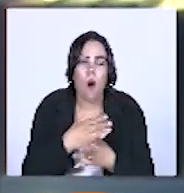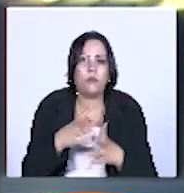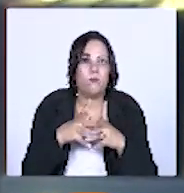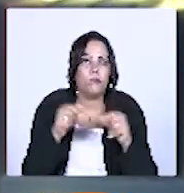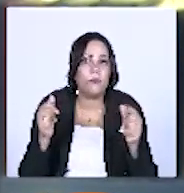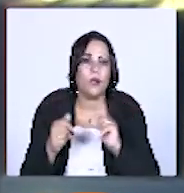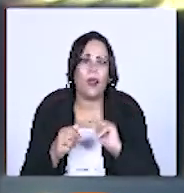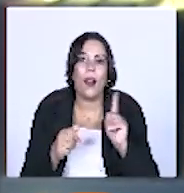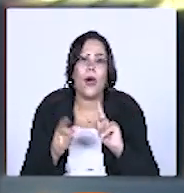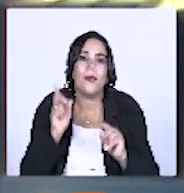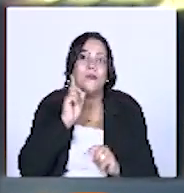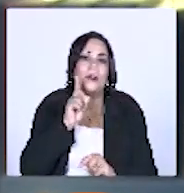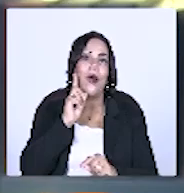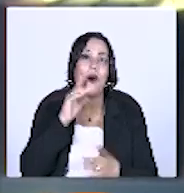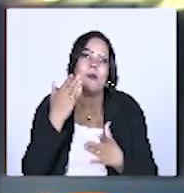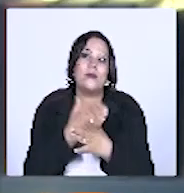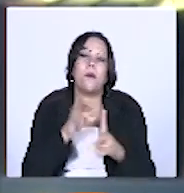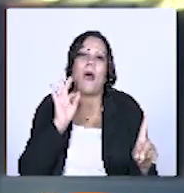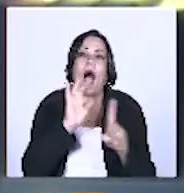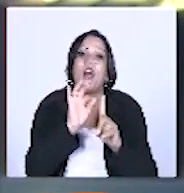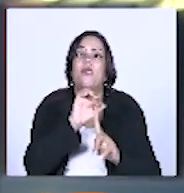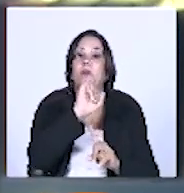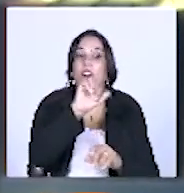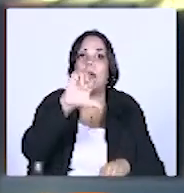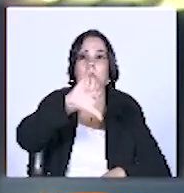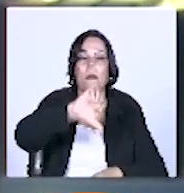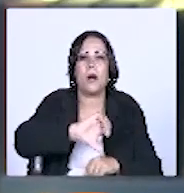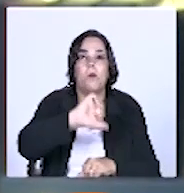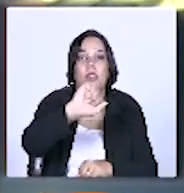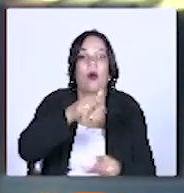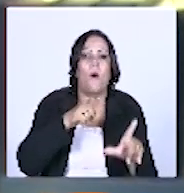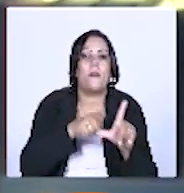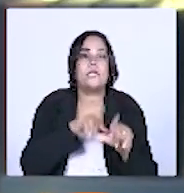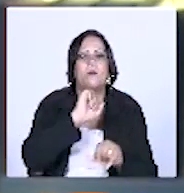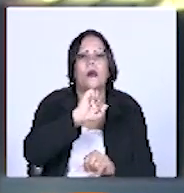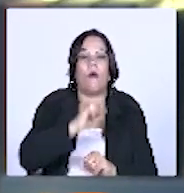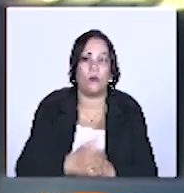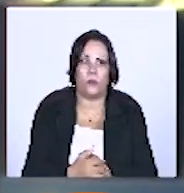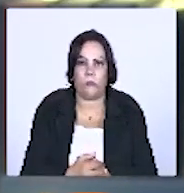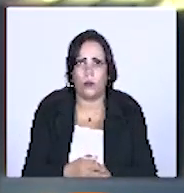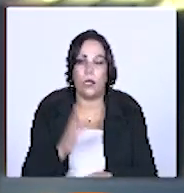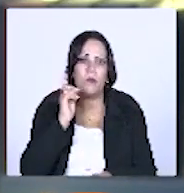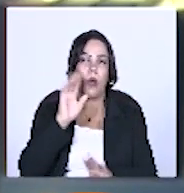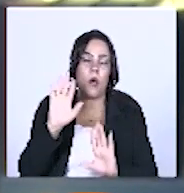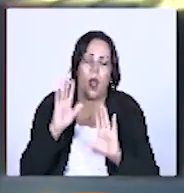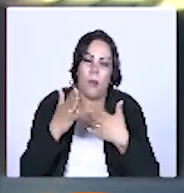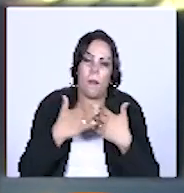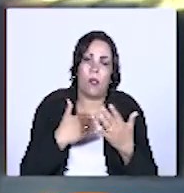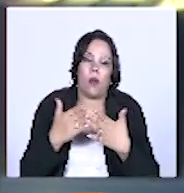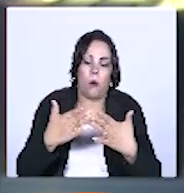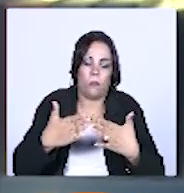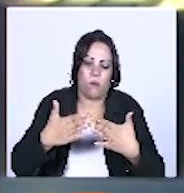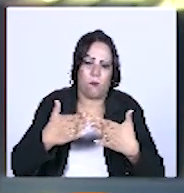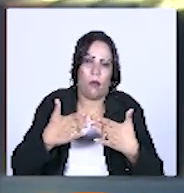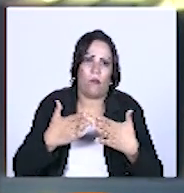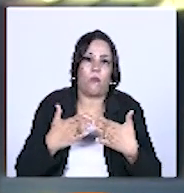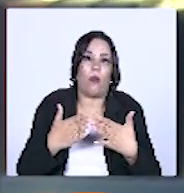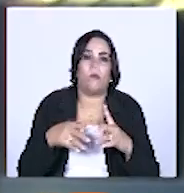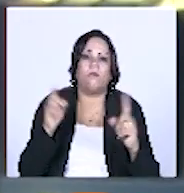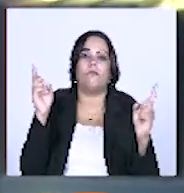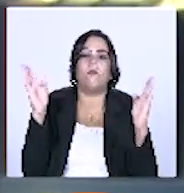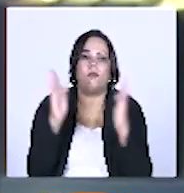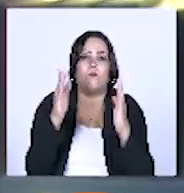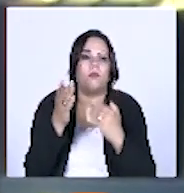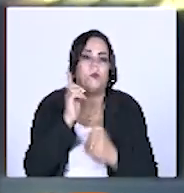لان ممكن تستهدف منشاته هم كمان النفطيه فقال لك احنا يعني ايه خلينا خارج سياق هذه